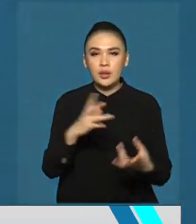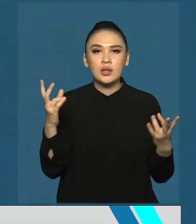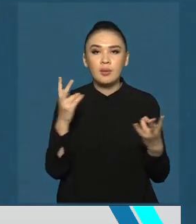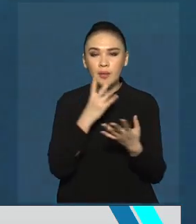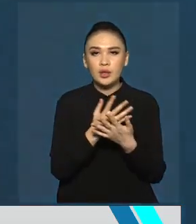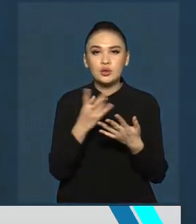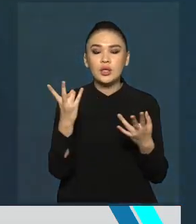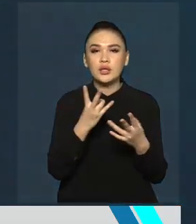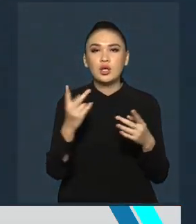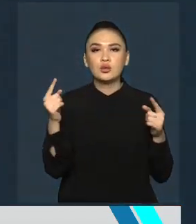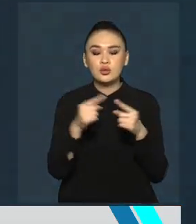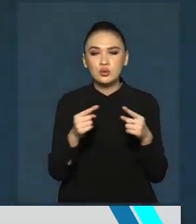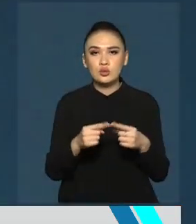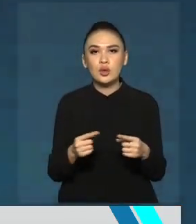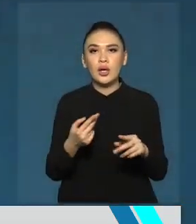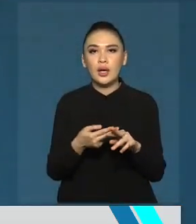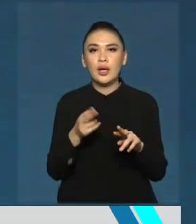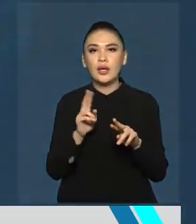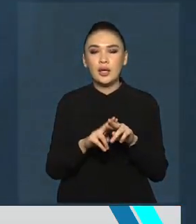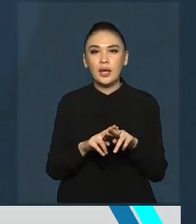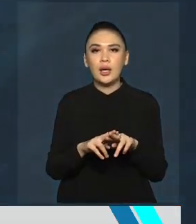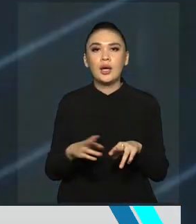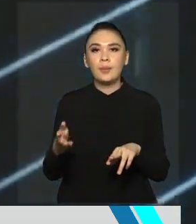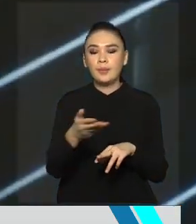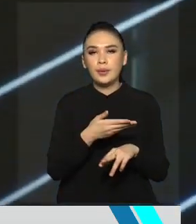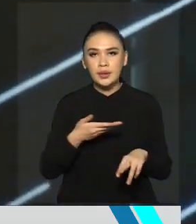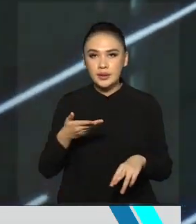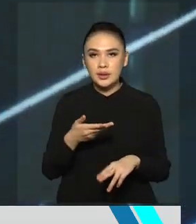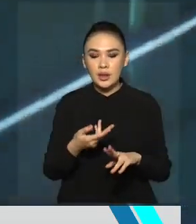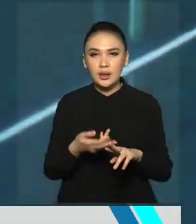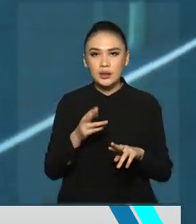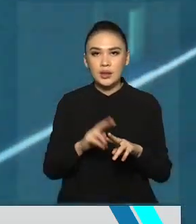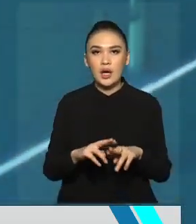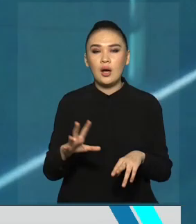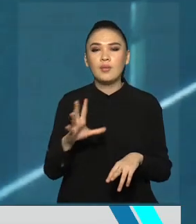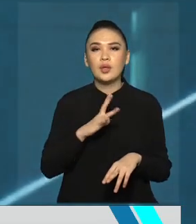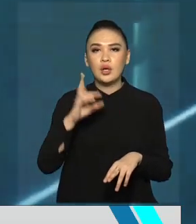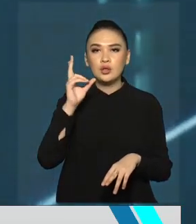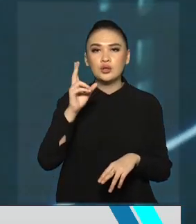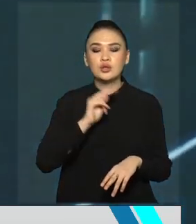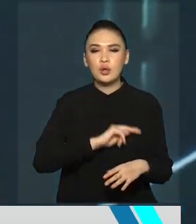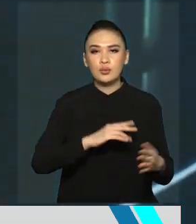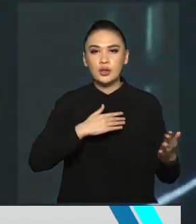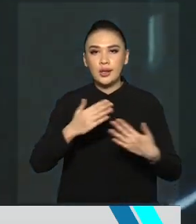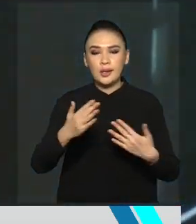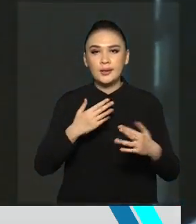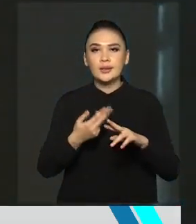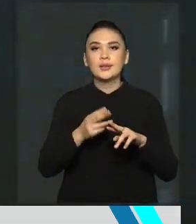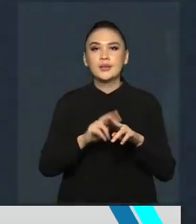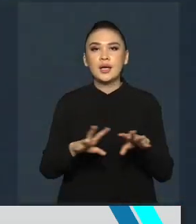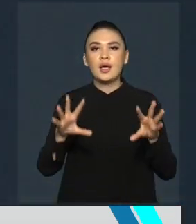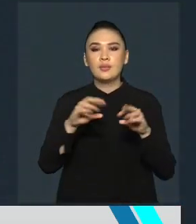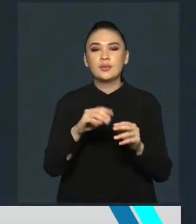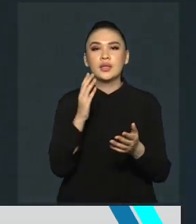Көрдіңіз ба? Ал біз қазір нәтиже сұрай алмай отырмыз. Біздің әдістемеміздің жаңағы бірімен сабақтасып болмағандықтан. Ол болашақтан сұралатын